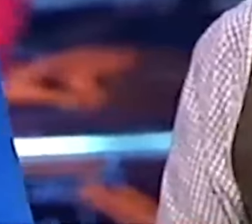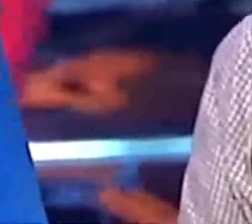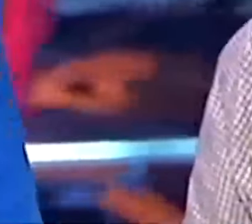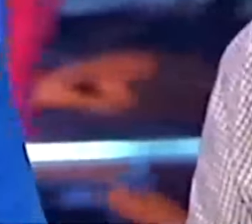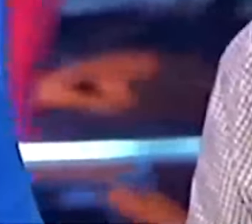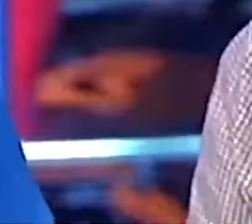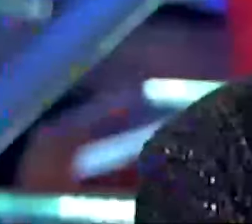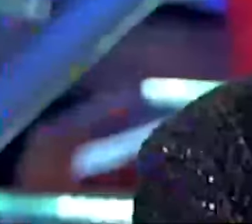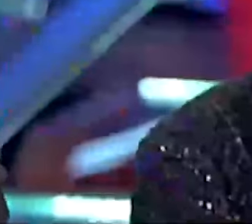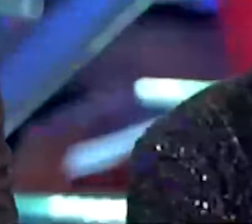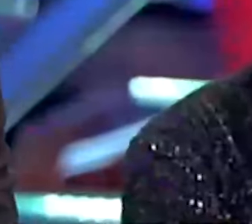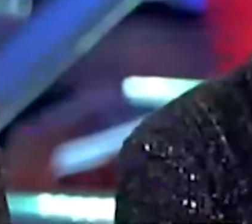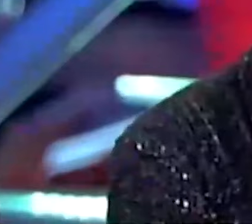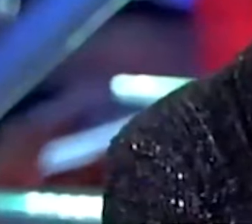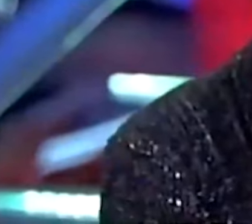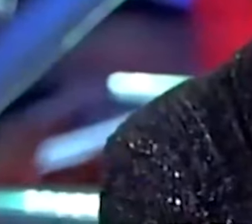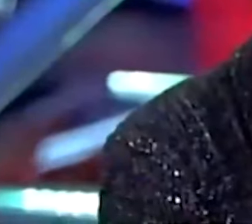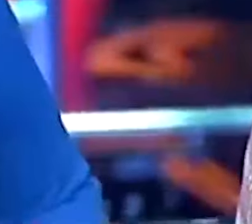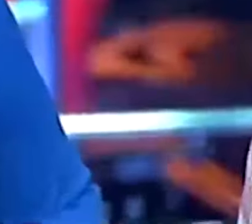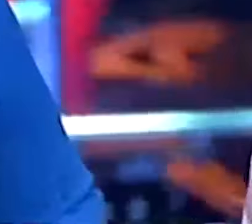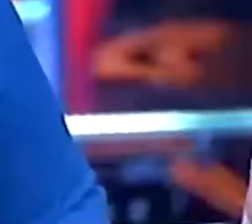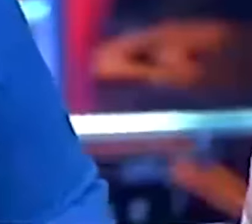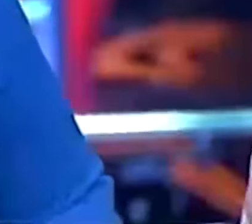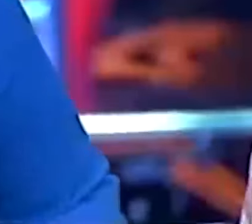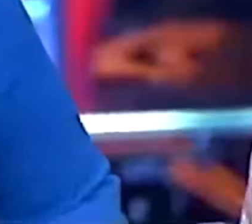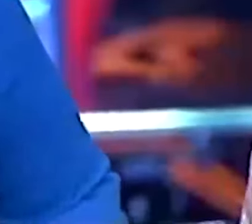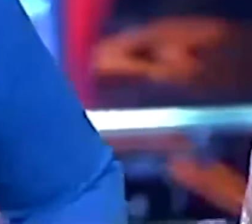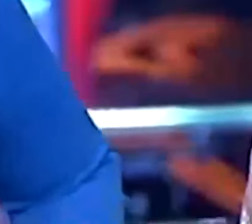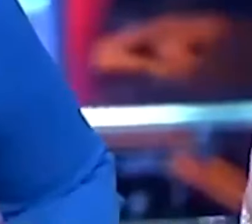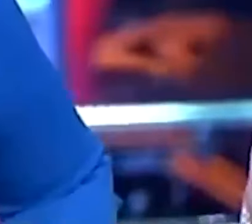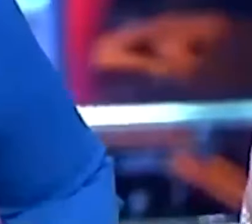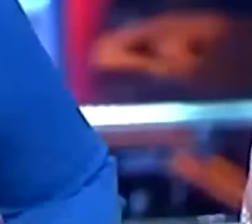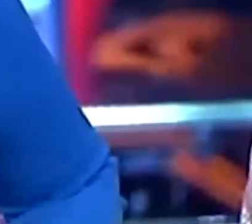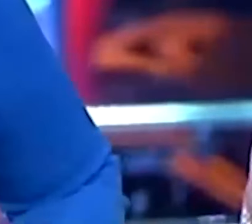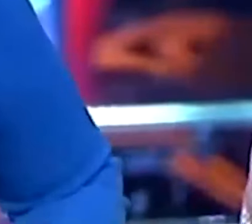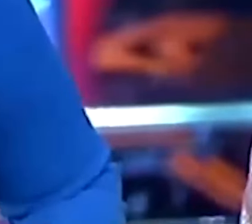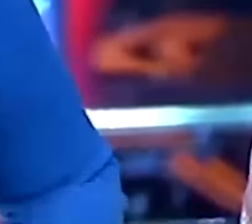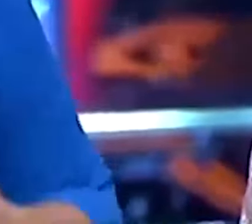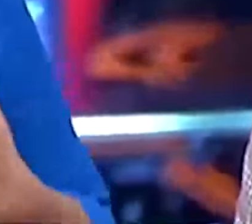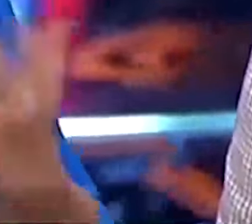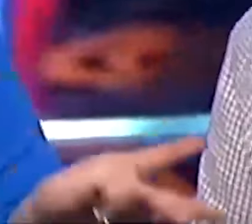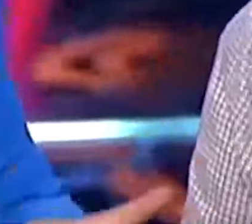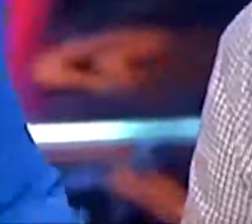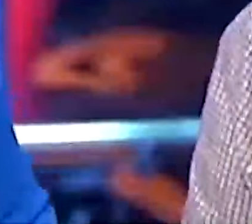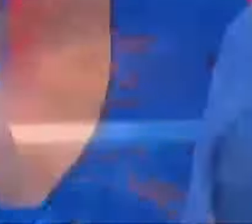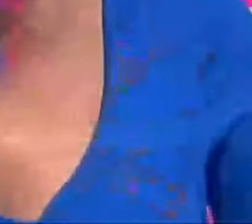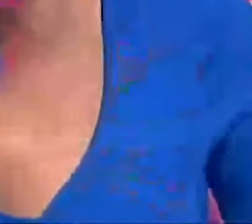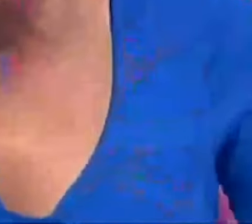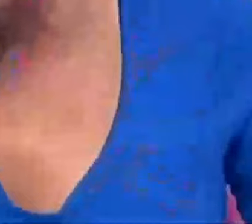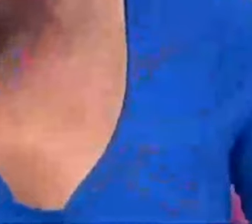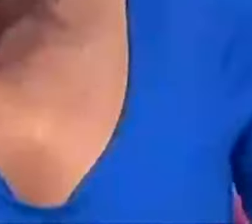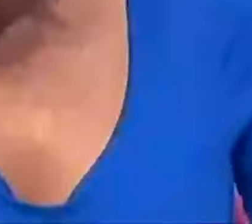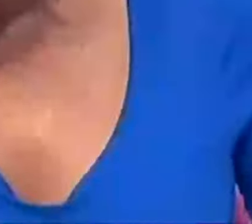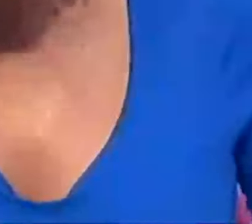defa gördüm ve... Ne yaptın? Sordum. Daha ben sordum ama kadın anlatırken... Allah'ım ben gözlerimi alamıyorum. Hay be